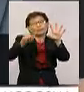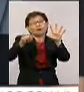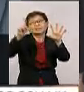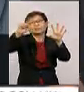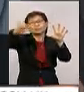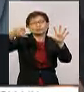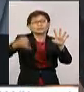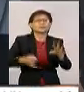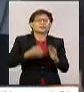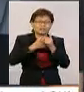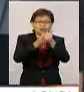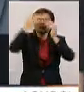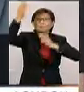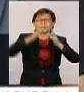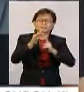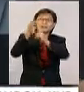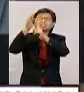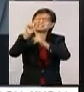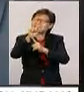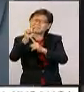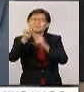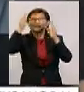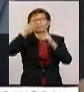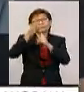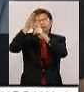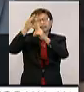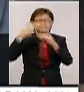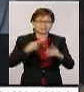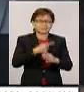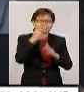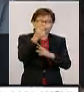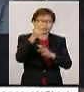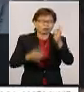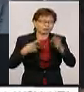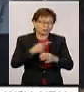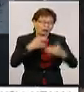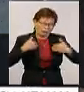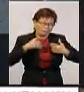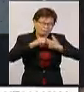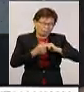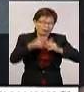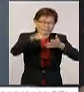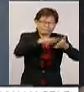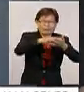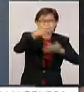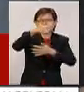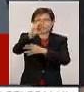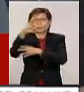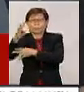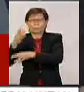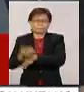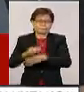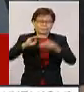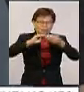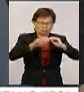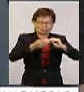Sebenarnya kalau ikut trend negara kita ni, dia unik sikit. Kalau kita tengok kan, bila contohnya bila kita menghadapi pilihan raya umum yang baru lalu, indeks tu